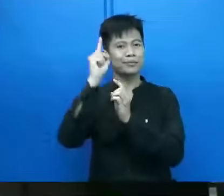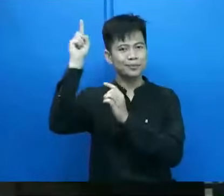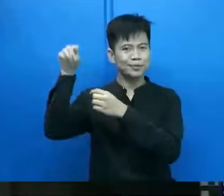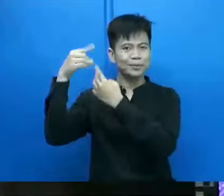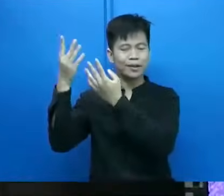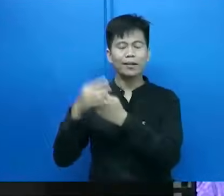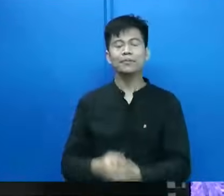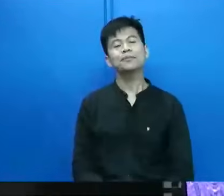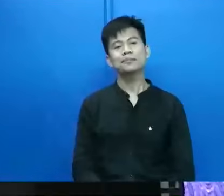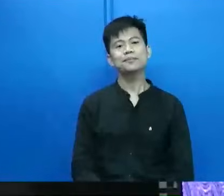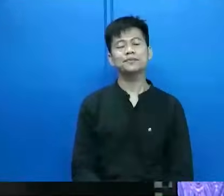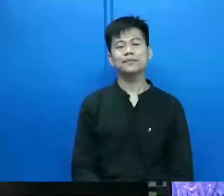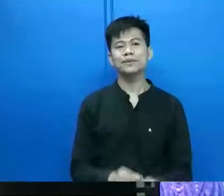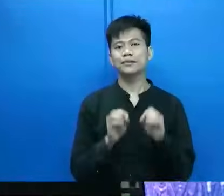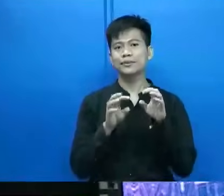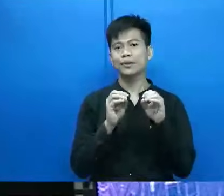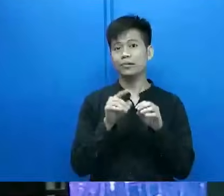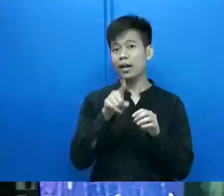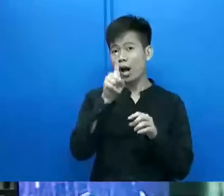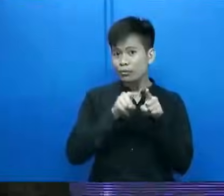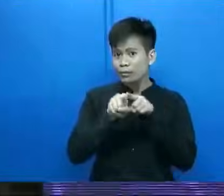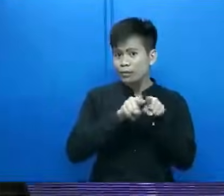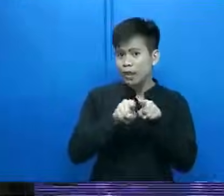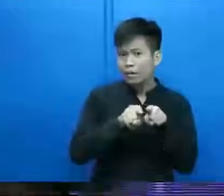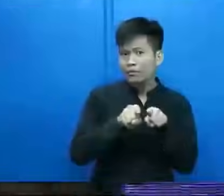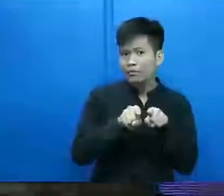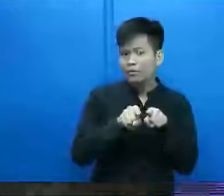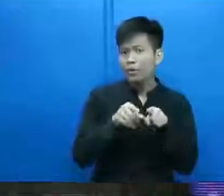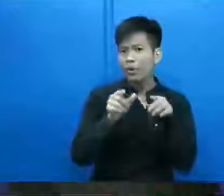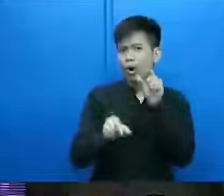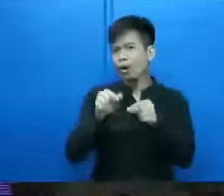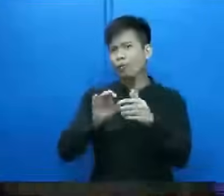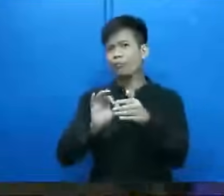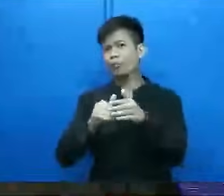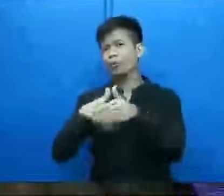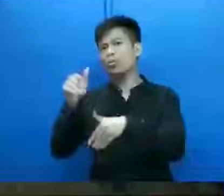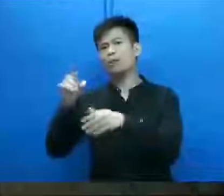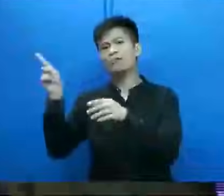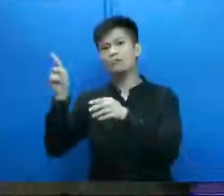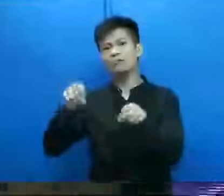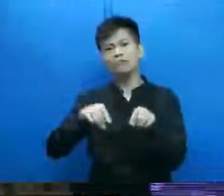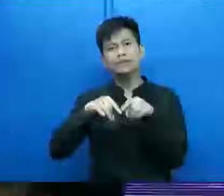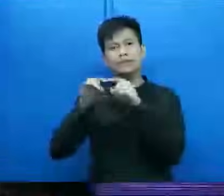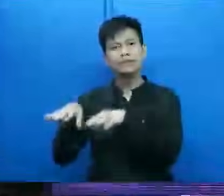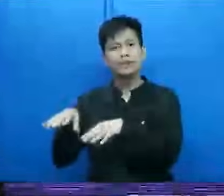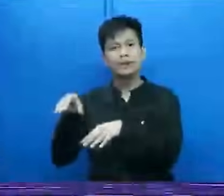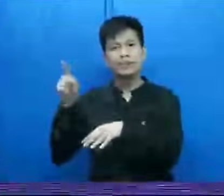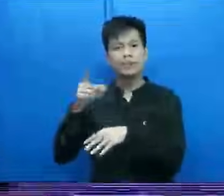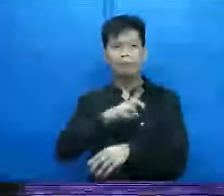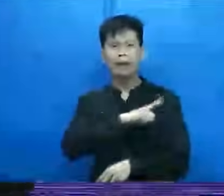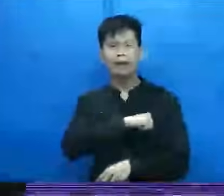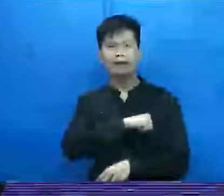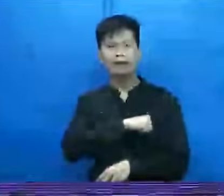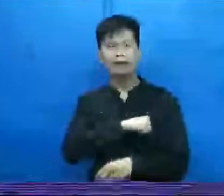Maka mulai sekarang, coba kita masih bersaing dengan orang-orang yang sudah duluan hijrah. Di Palestina, tiada Ustaz Hussein yang bisa